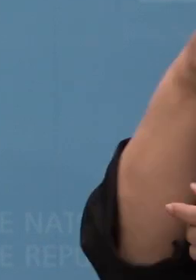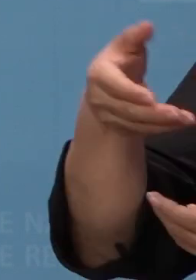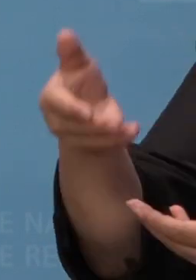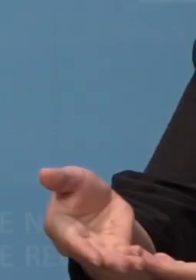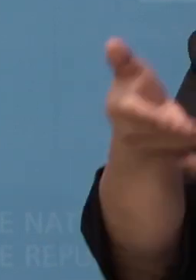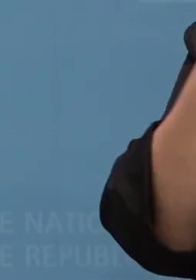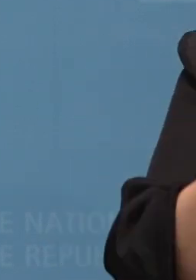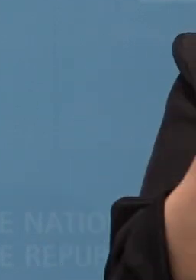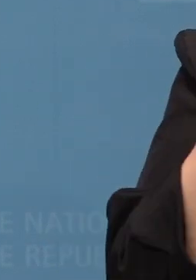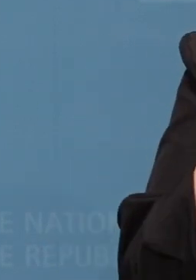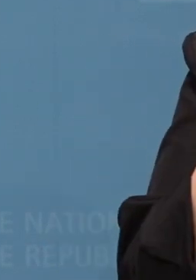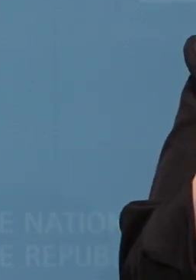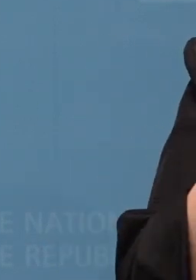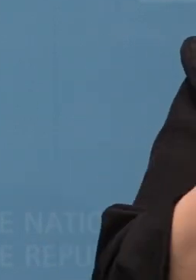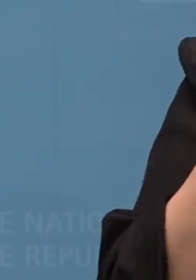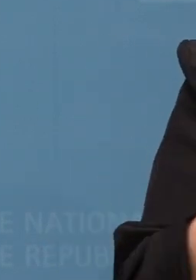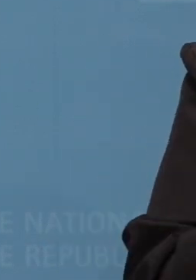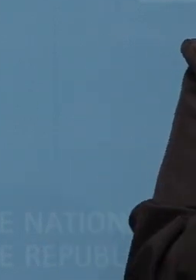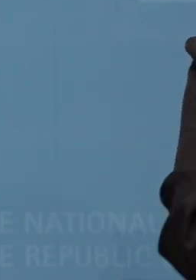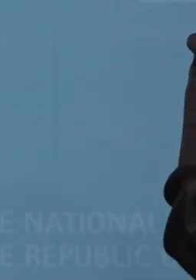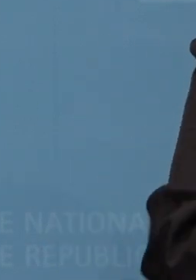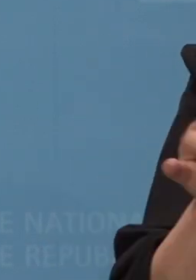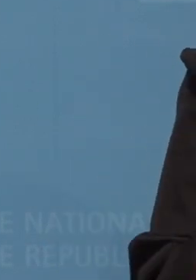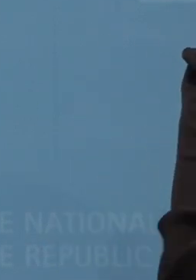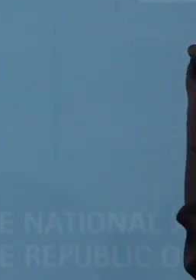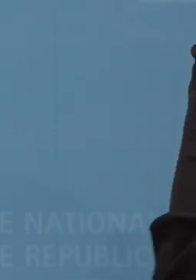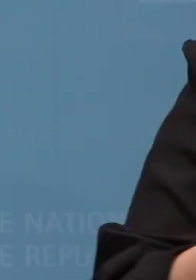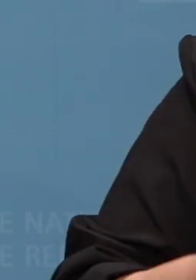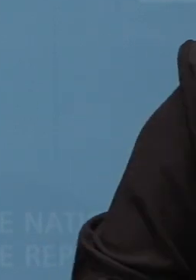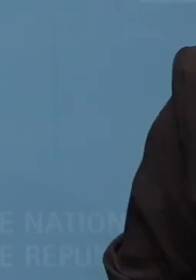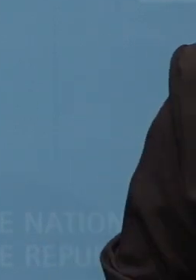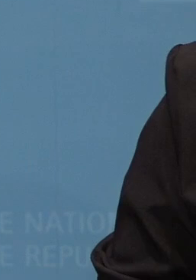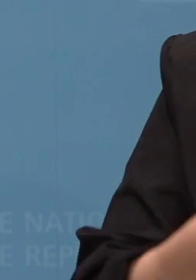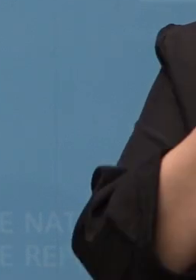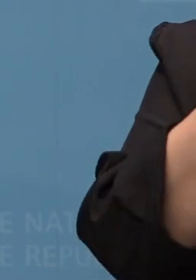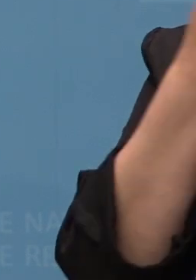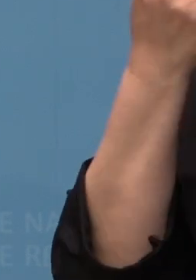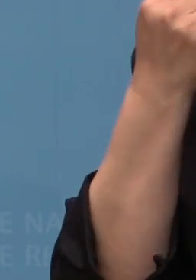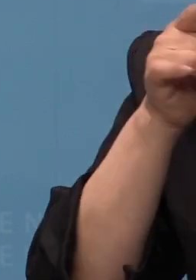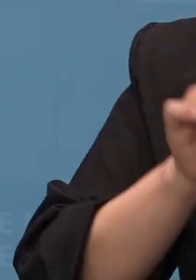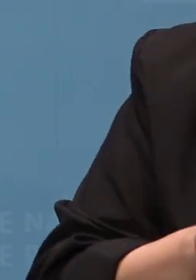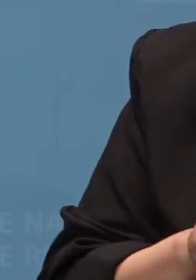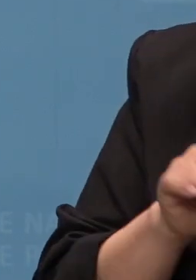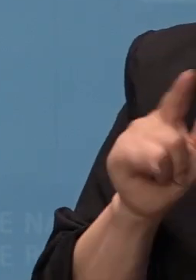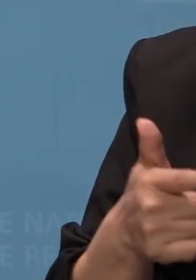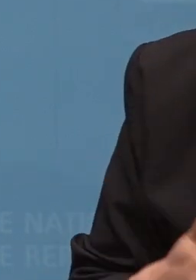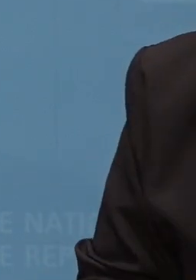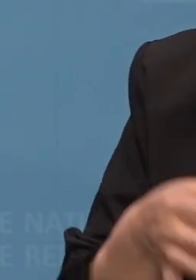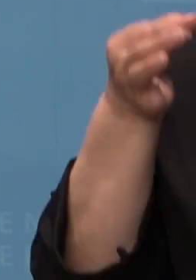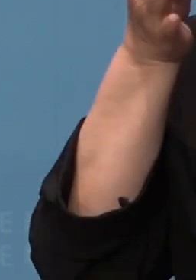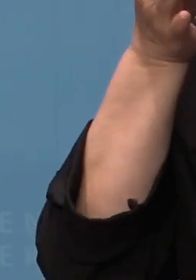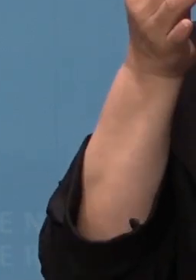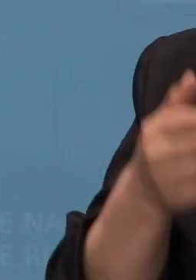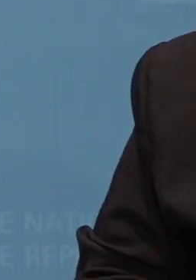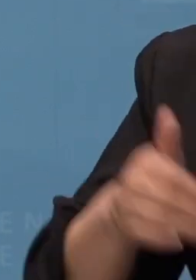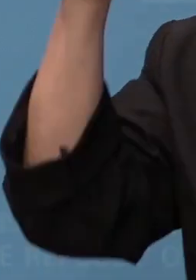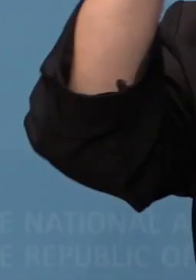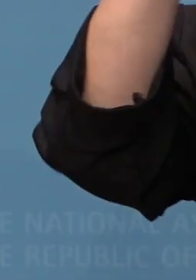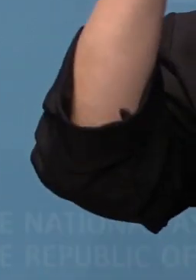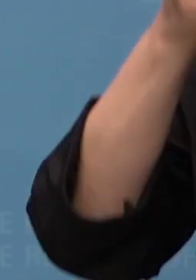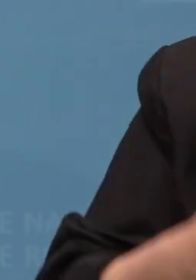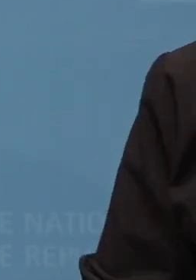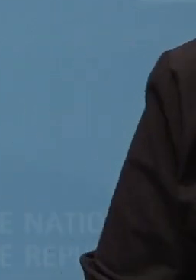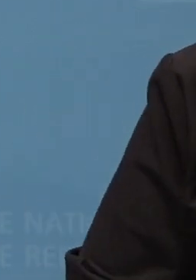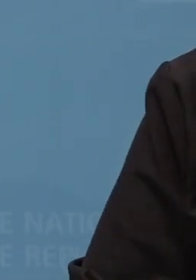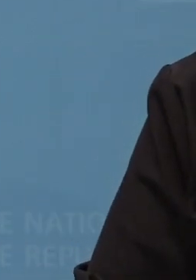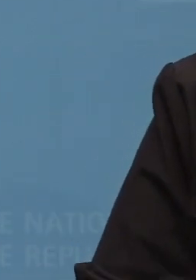배제되었습니다. 시찰단 명단을 숨긴 채 검증이 아닌 시험과 관찰 중심의 시찰만